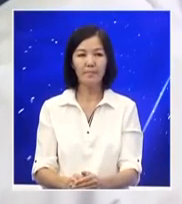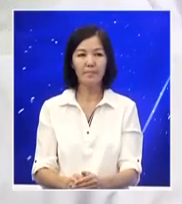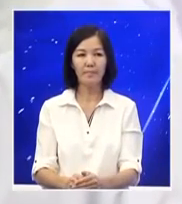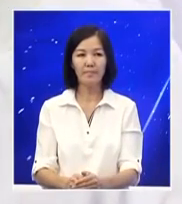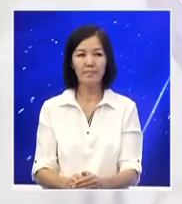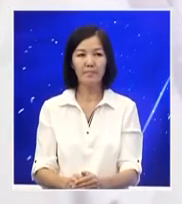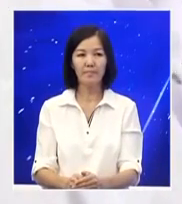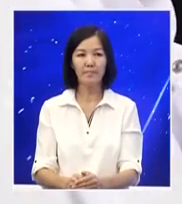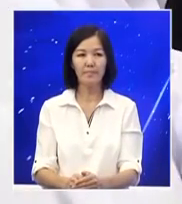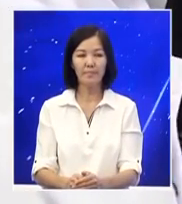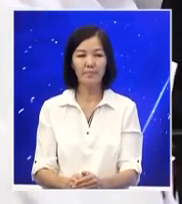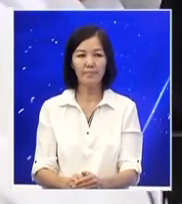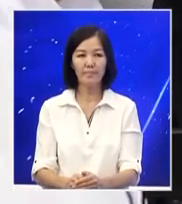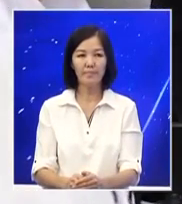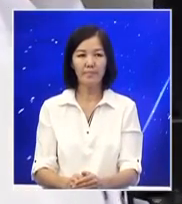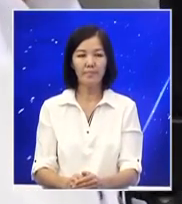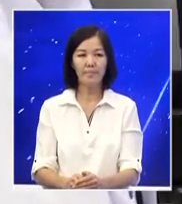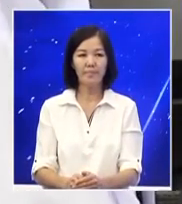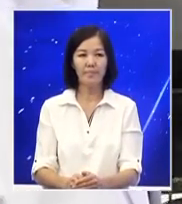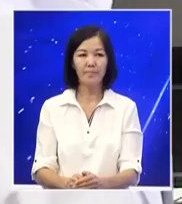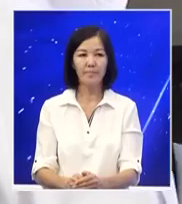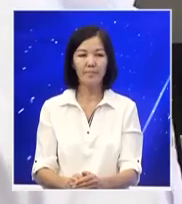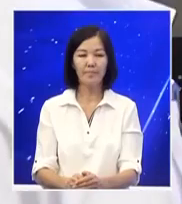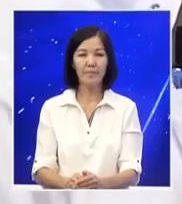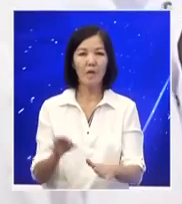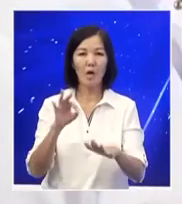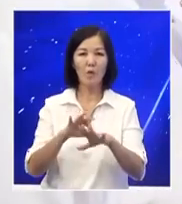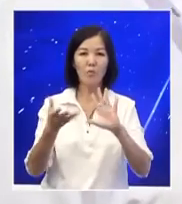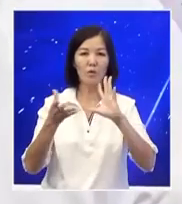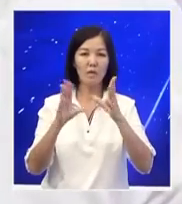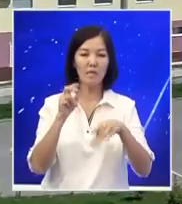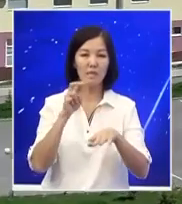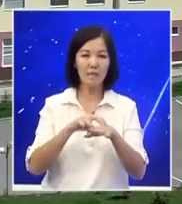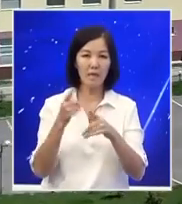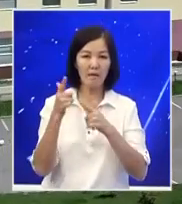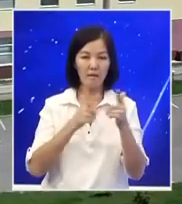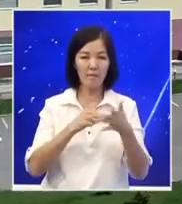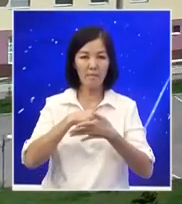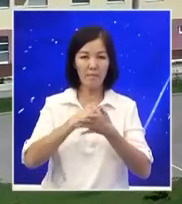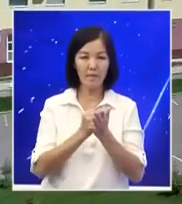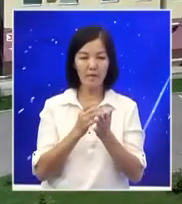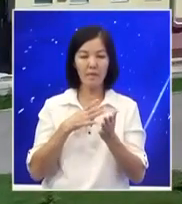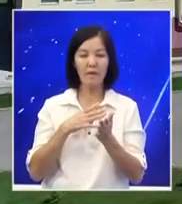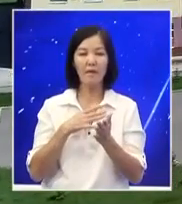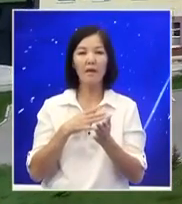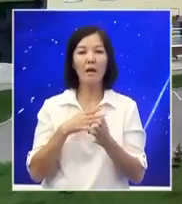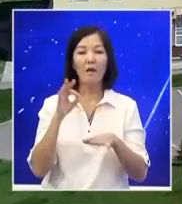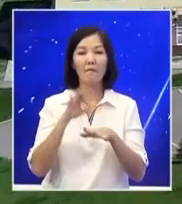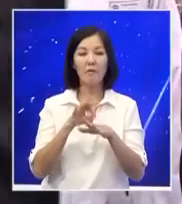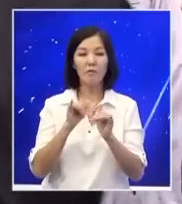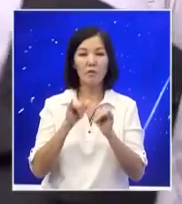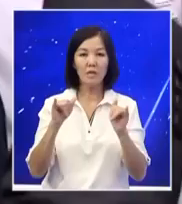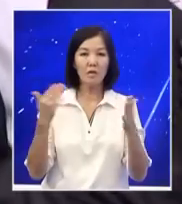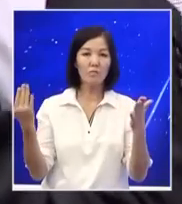отправляется там заключение. Онкодиспансер. Окончательный диагноз ставит врач. Қамданған қапы қалмайды. Вирустың таралуының